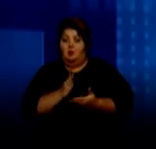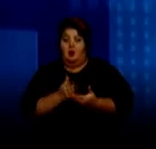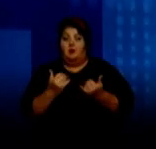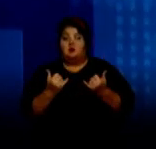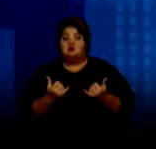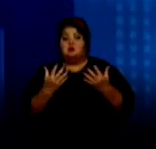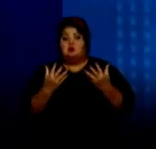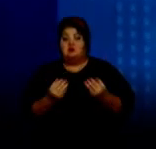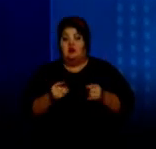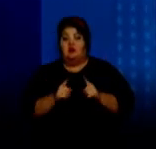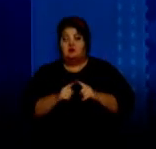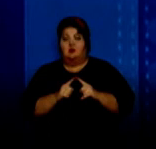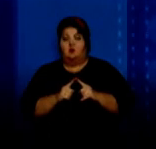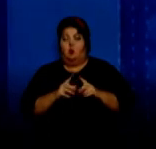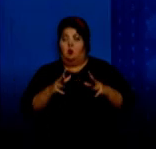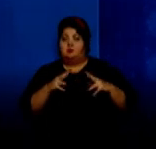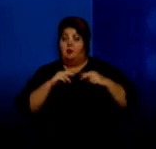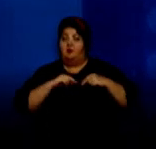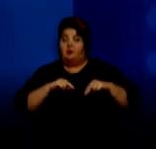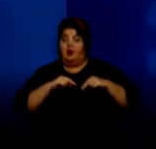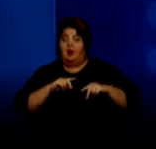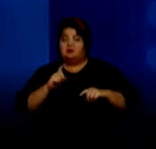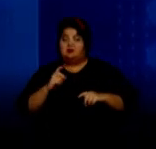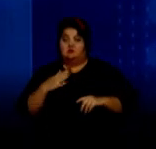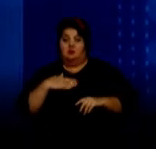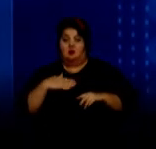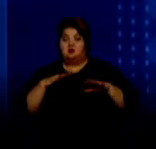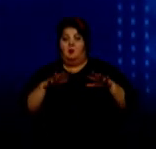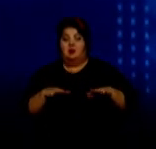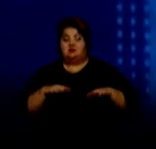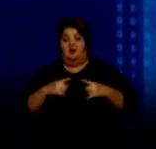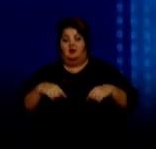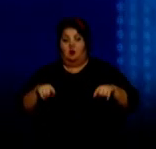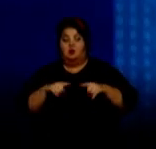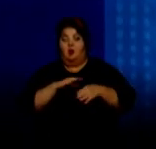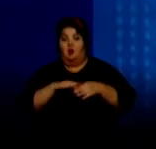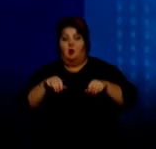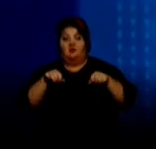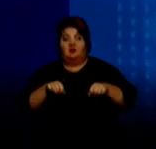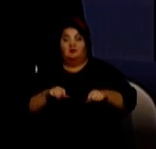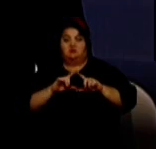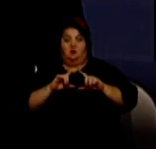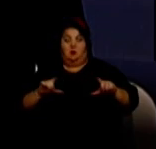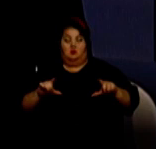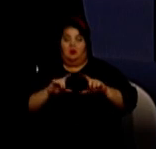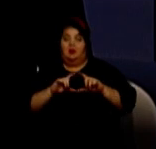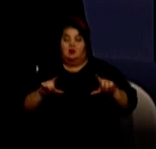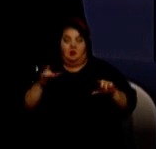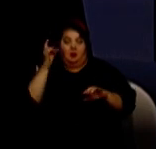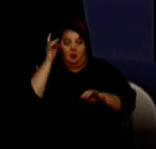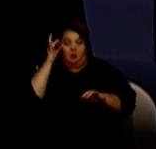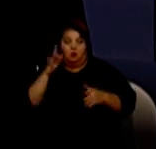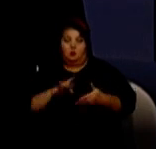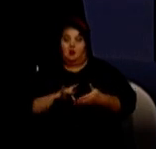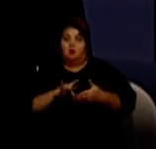день дуже таку плідну співпрацю з нашим місцевим органом, уповноваженим органом, це Департамент культури і туризму Полтавської